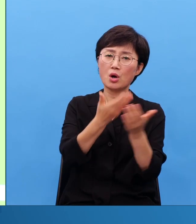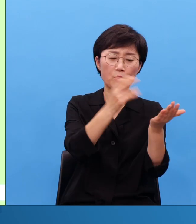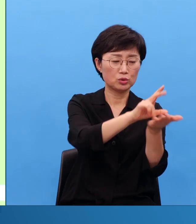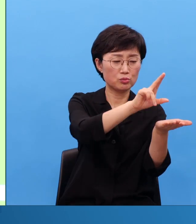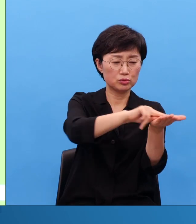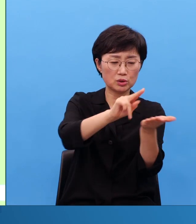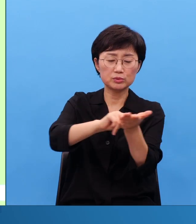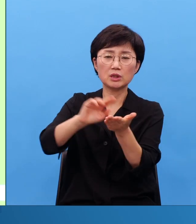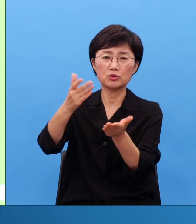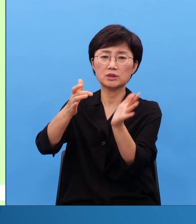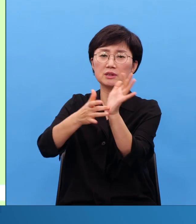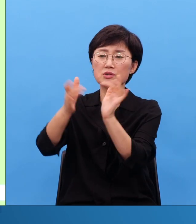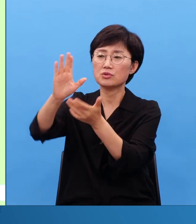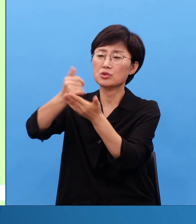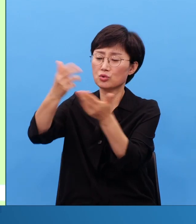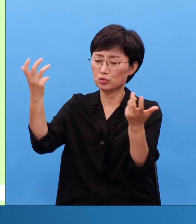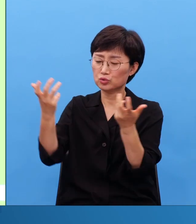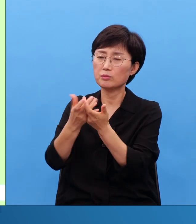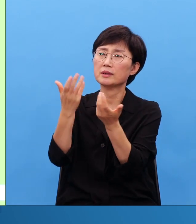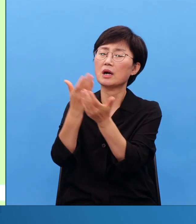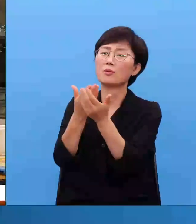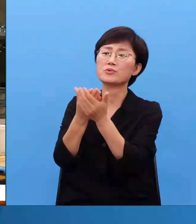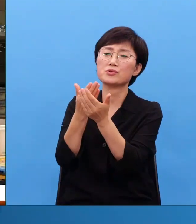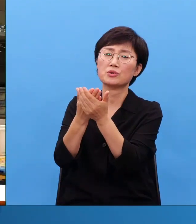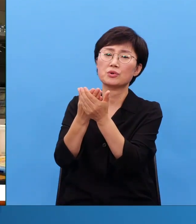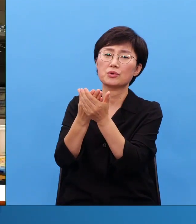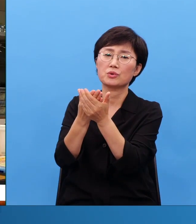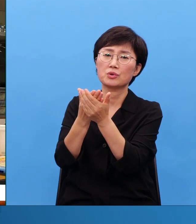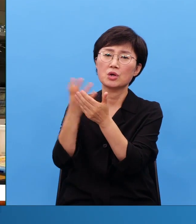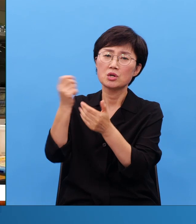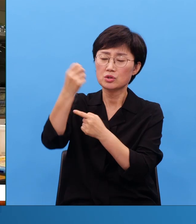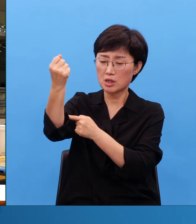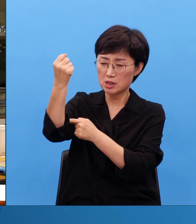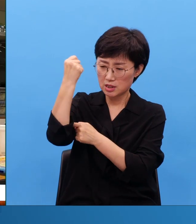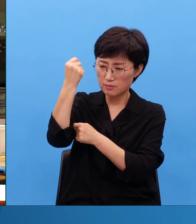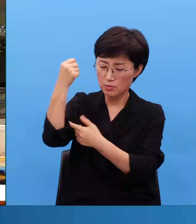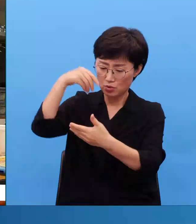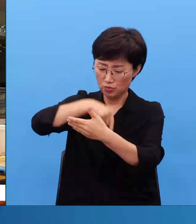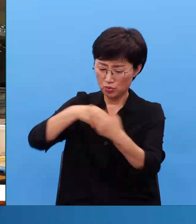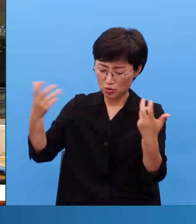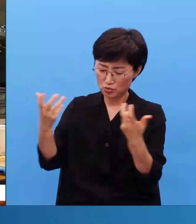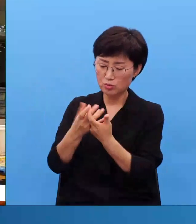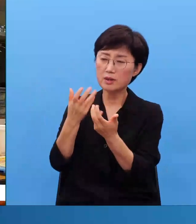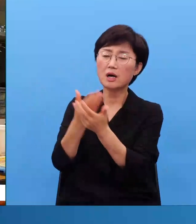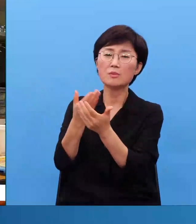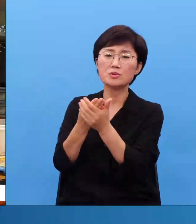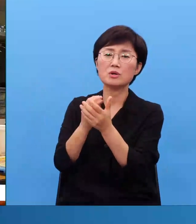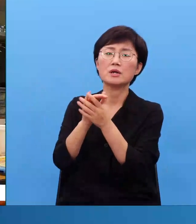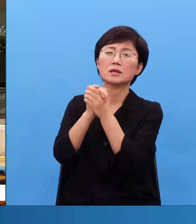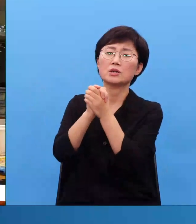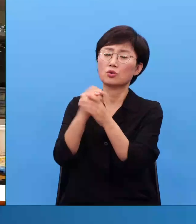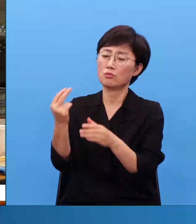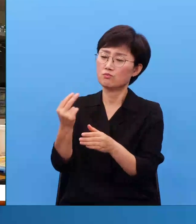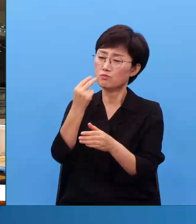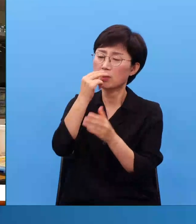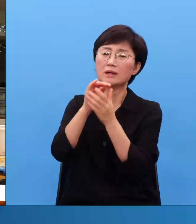해결자 되신 그리스도로 충만하게 해주세요. 성령의 힘으로 내 안에 충만하게 해주세요. 라고